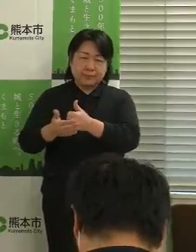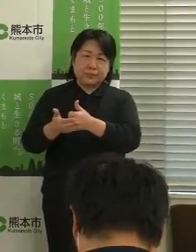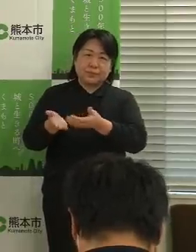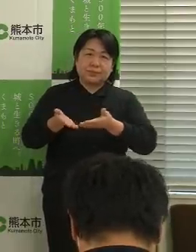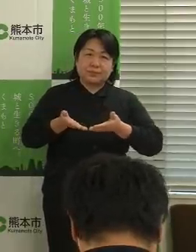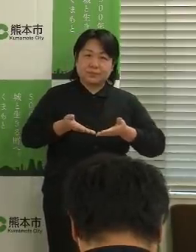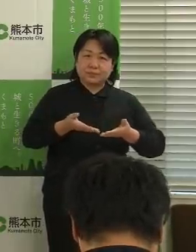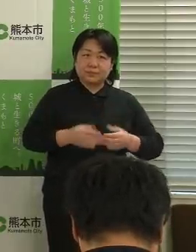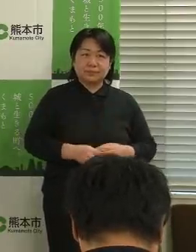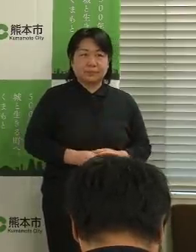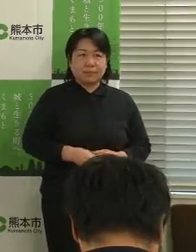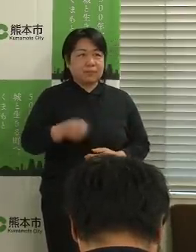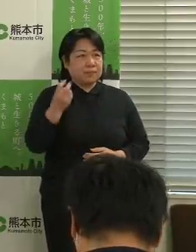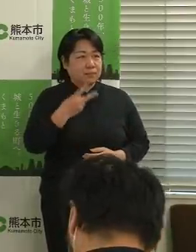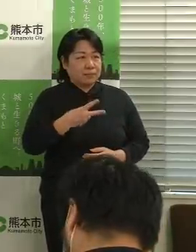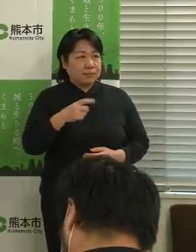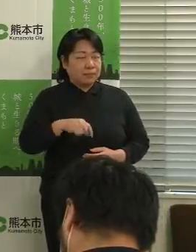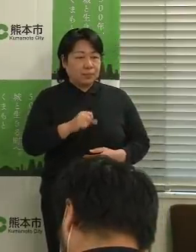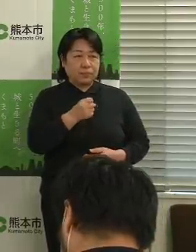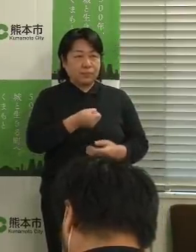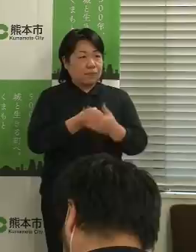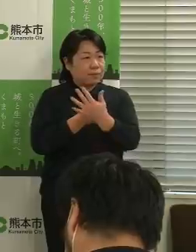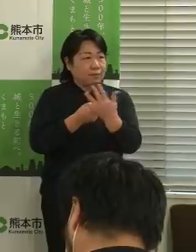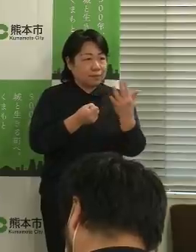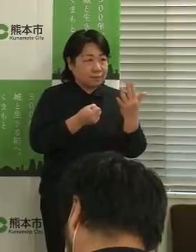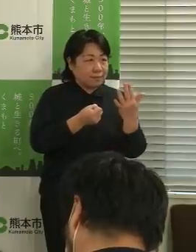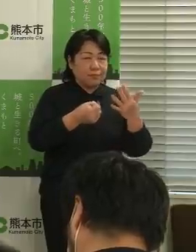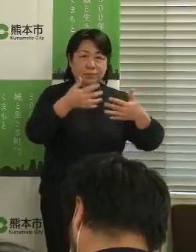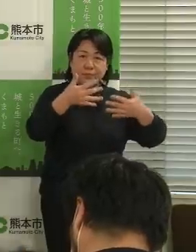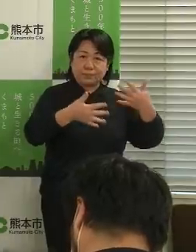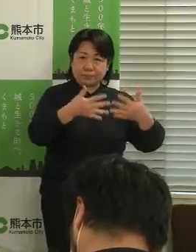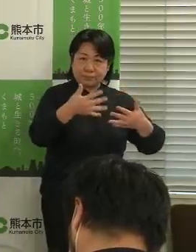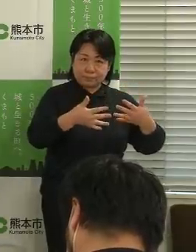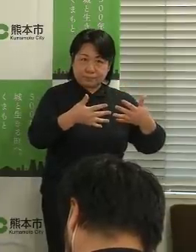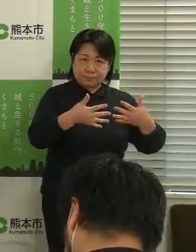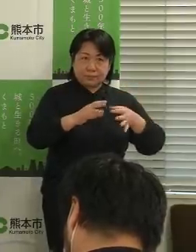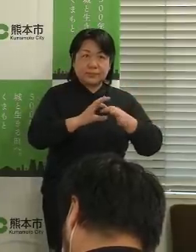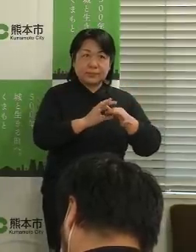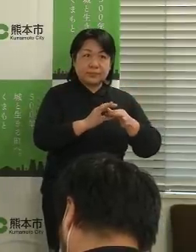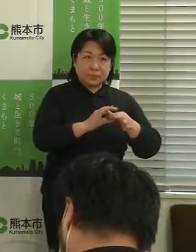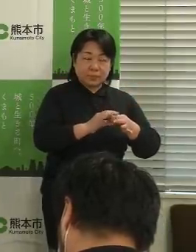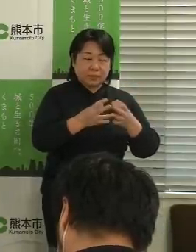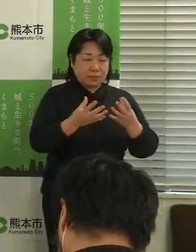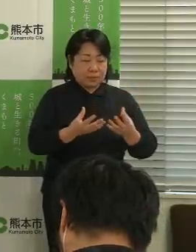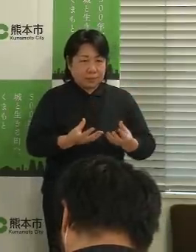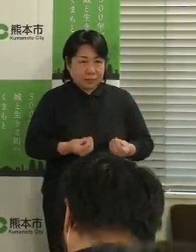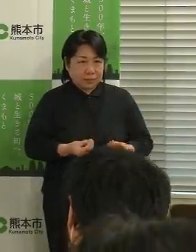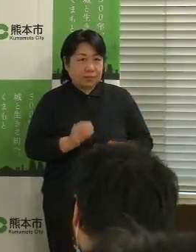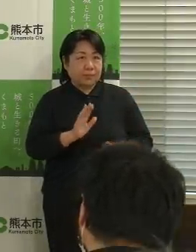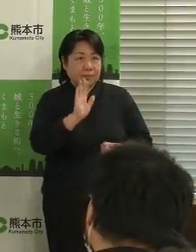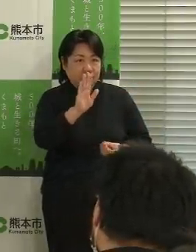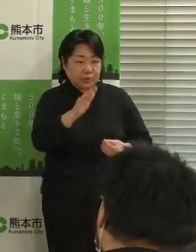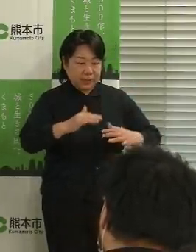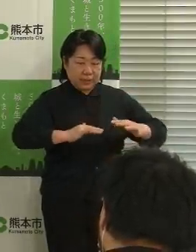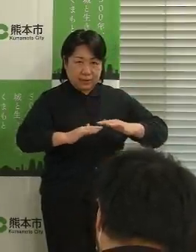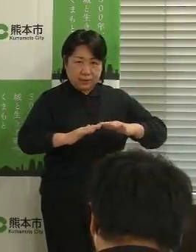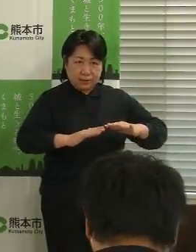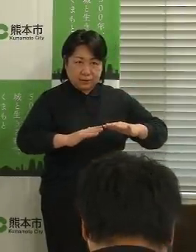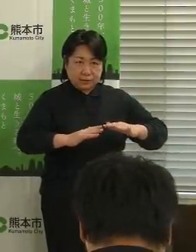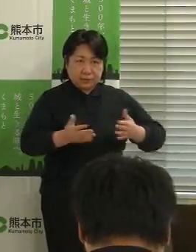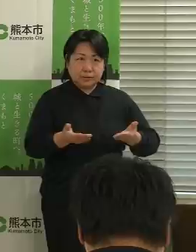。またこの会見の動画につきましては、終了後すぐ編集作業を行いま